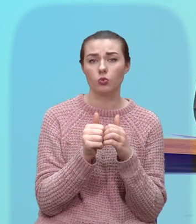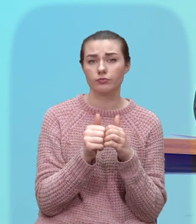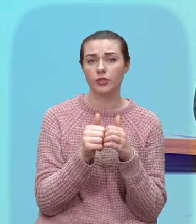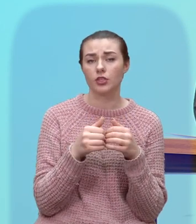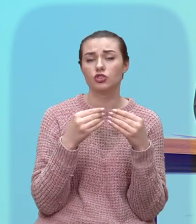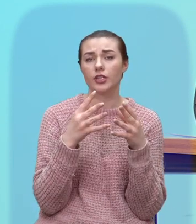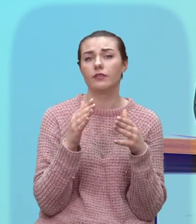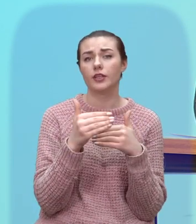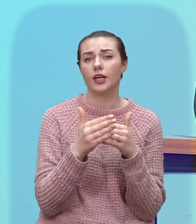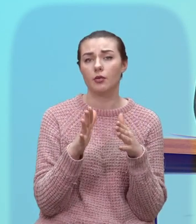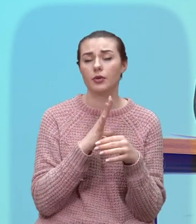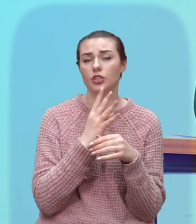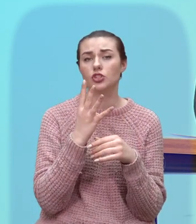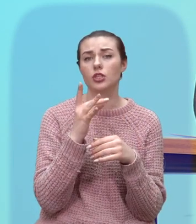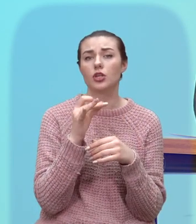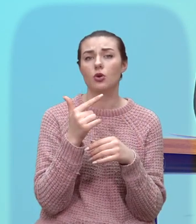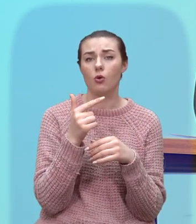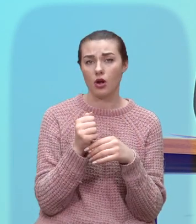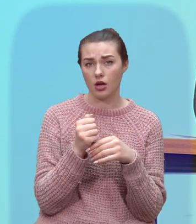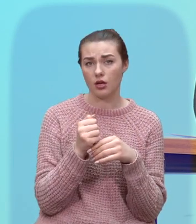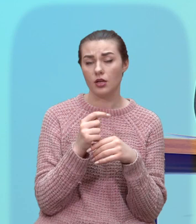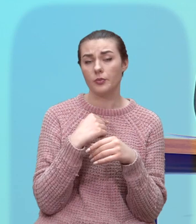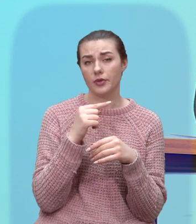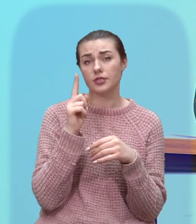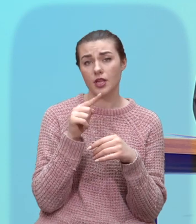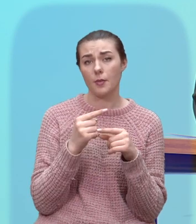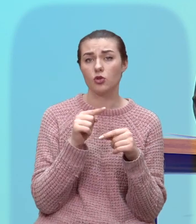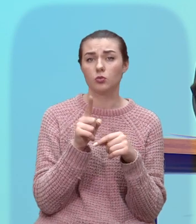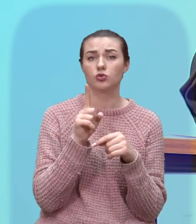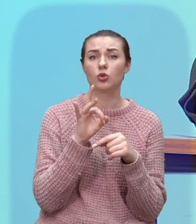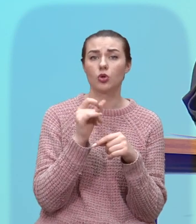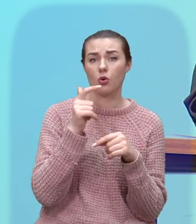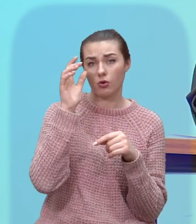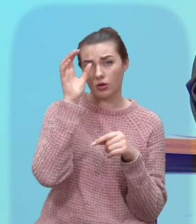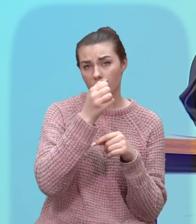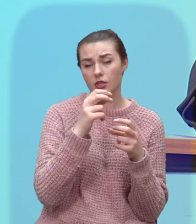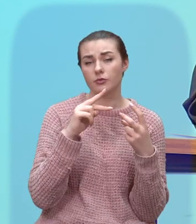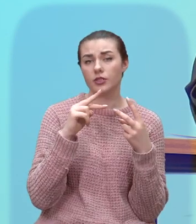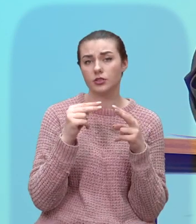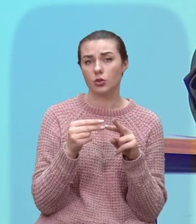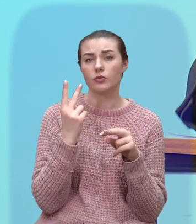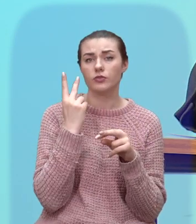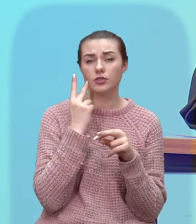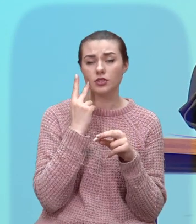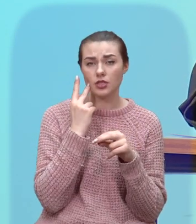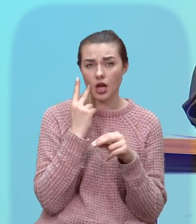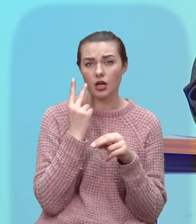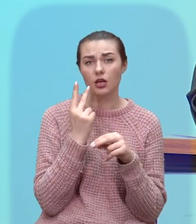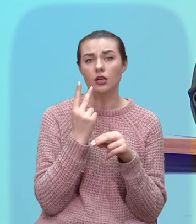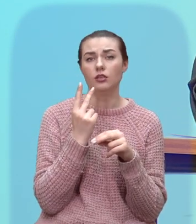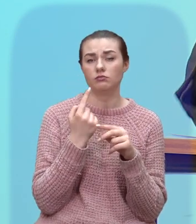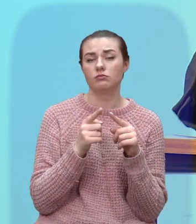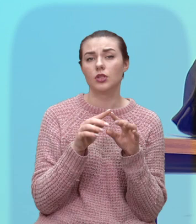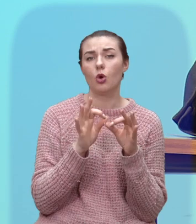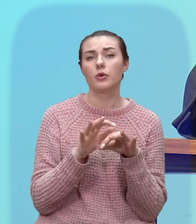было четыре рода да вот и причем мы знаем о том что рок символизирует всегда